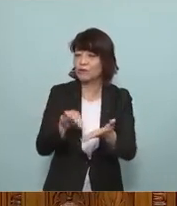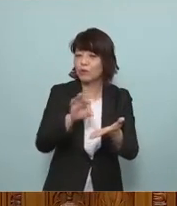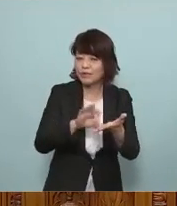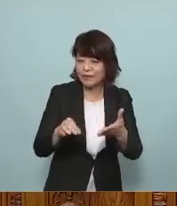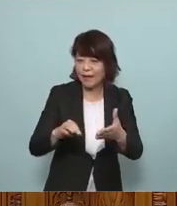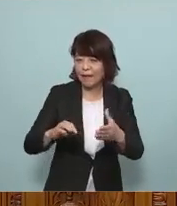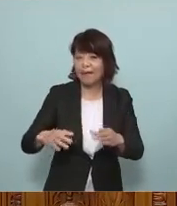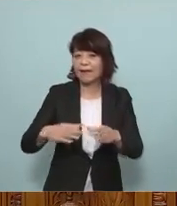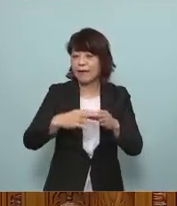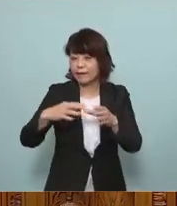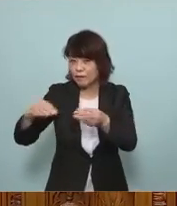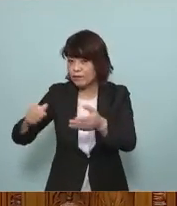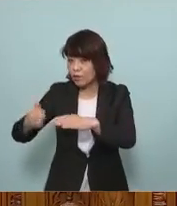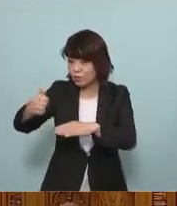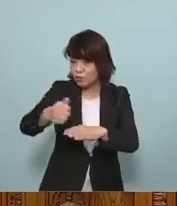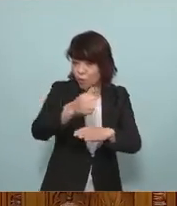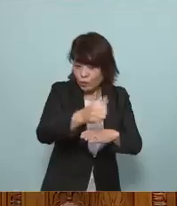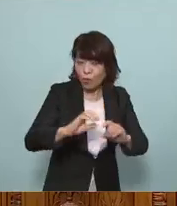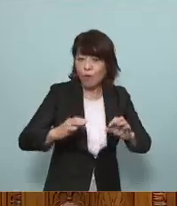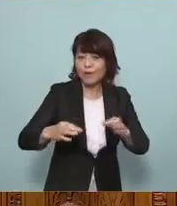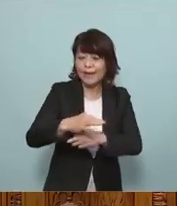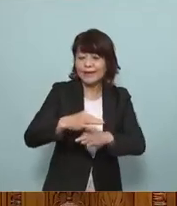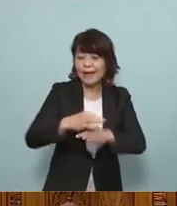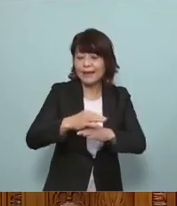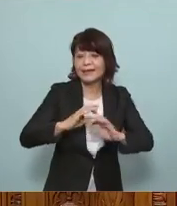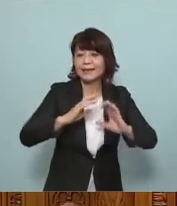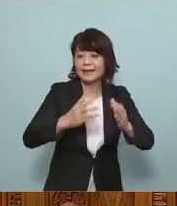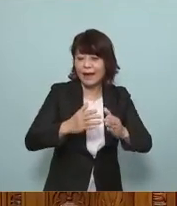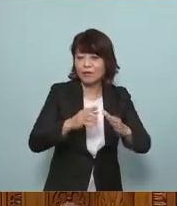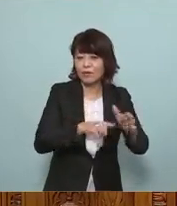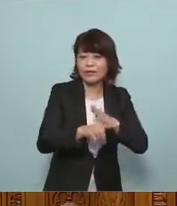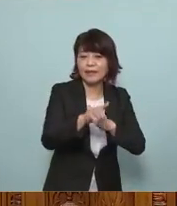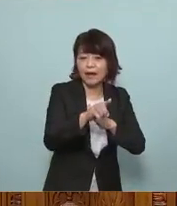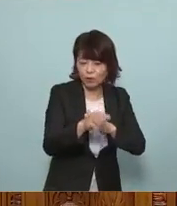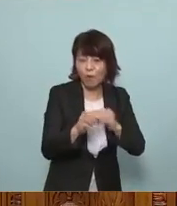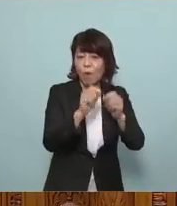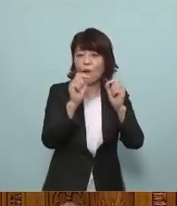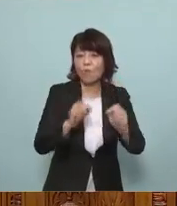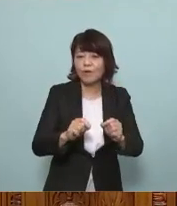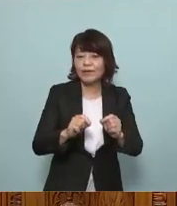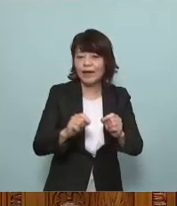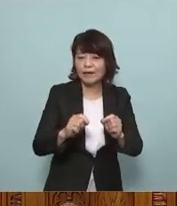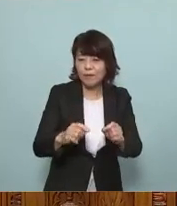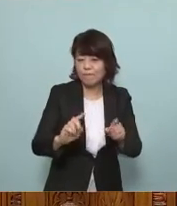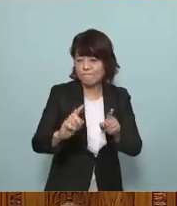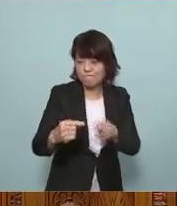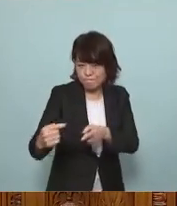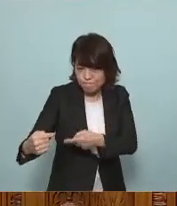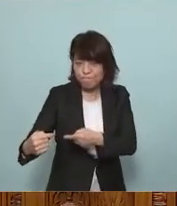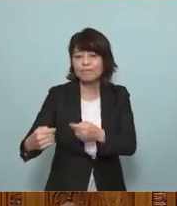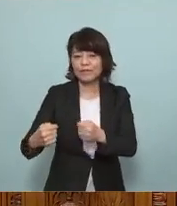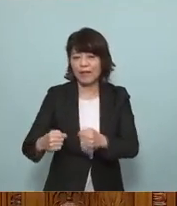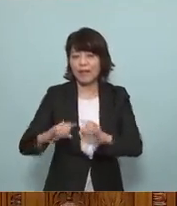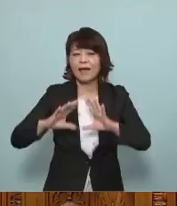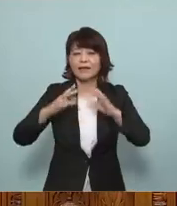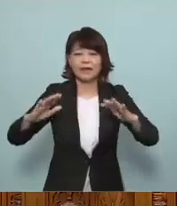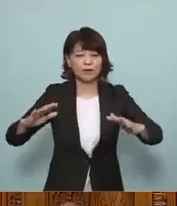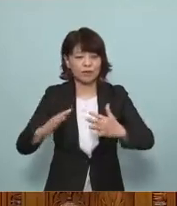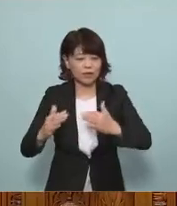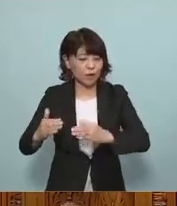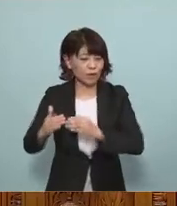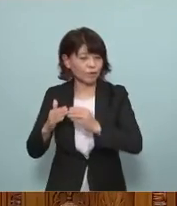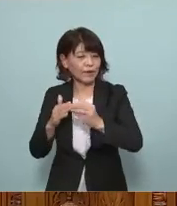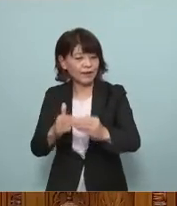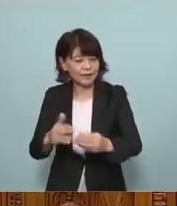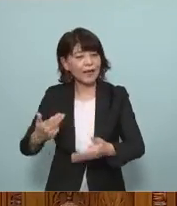経済界のリーダーと問題意識を共有しながら、世界の議論を牽引し、資本主義の変革に向け